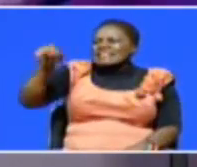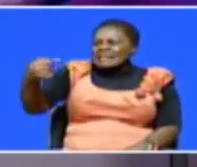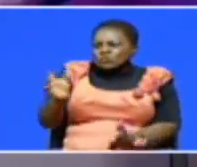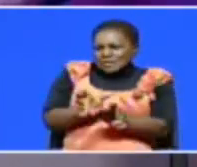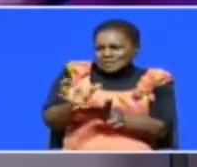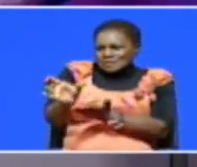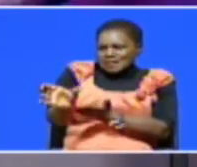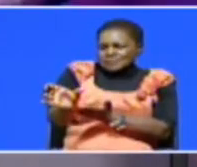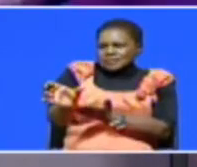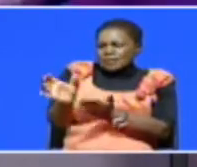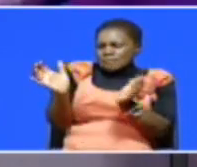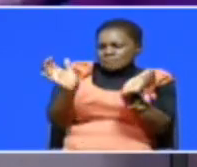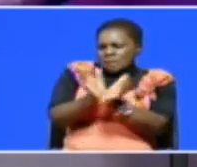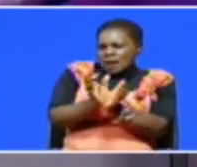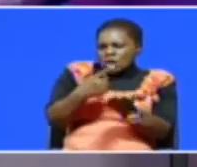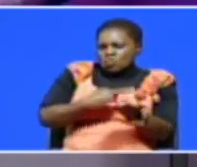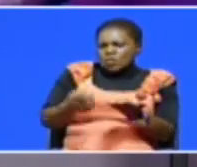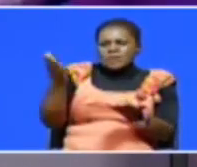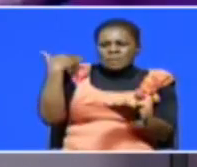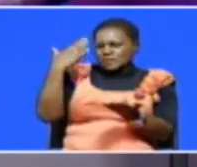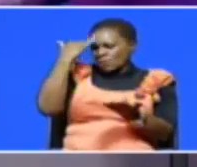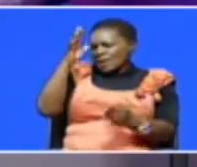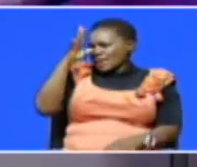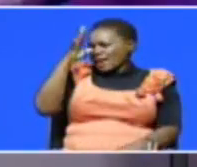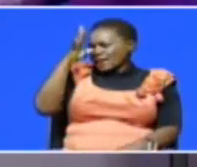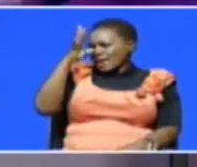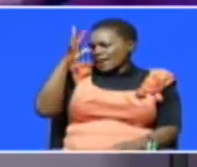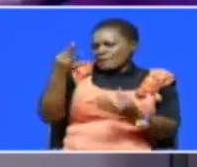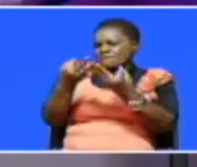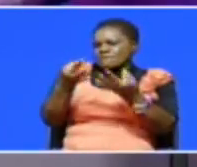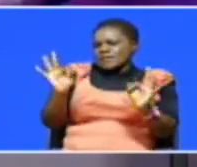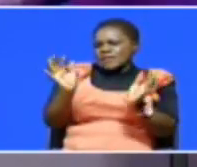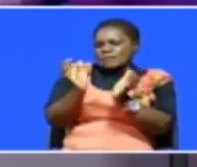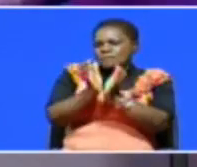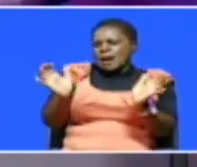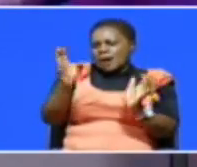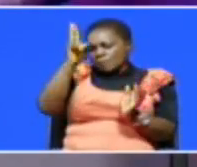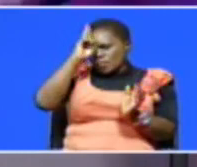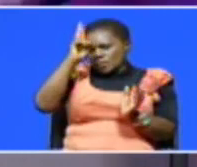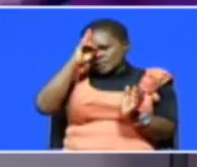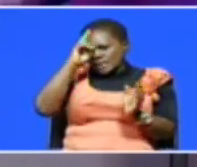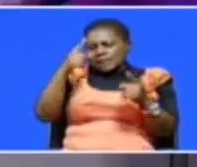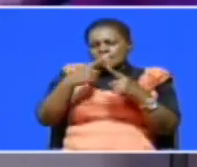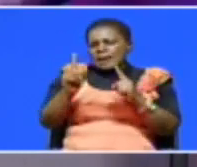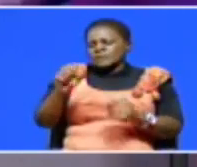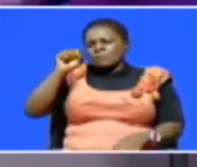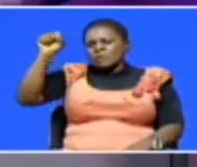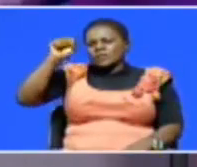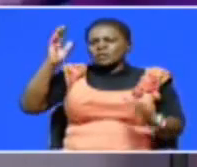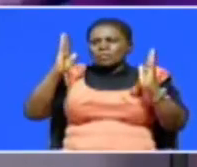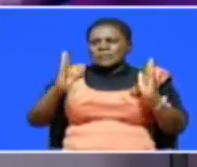taslimu. Mungatana alitiwa mbaroni wiki jana kwa madai ya ulaghai na akaachiliwa kwa dhamana ya polisi. Aidha, mwanasiasa